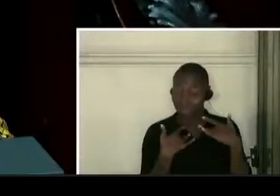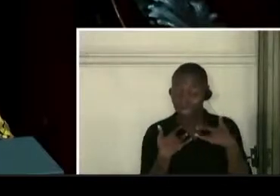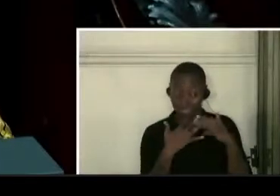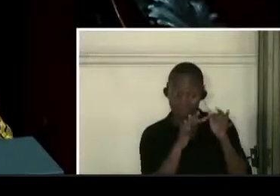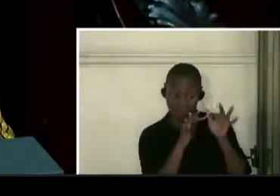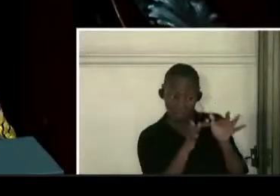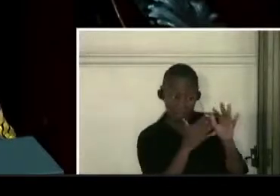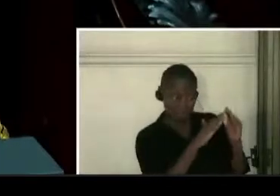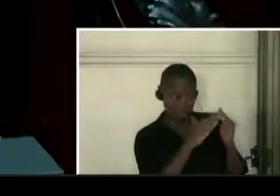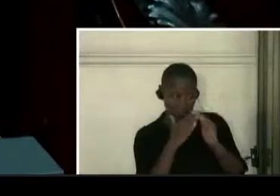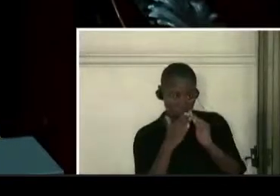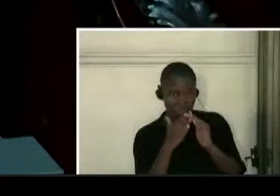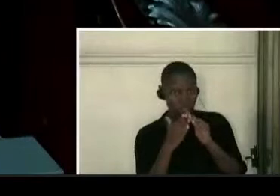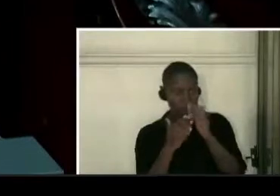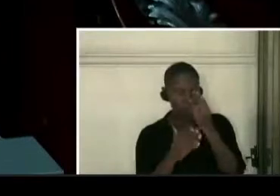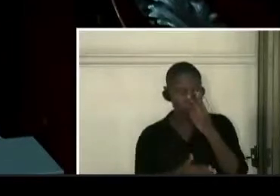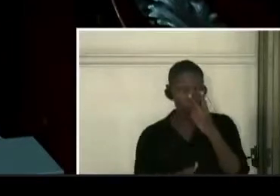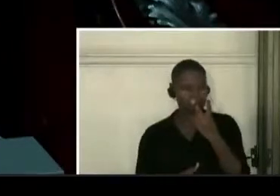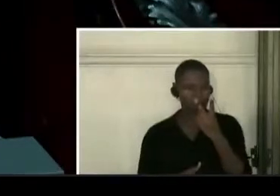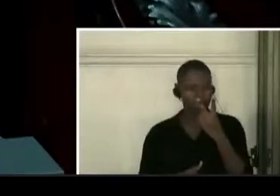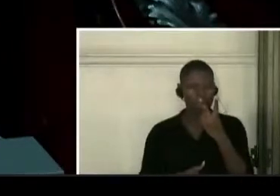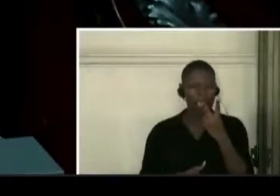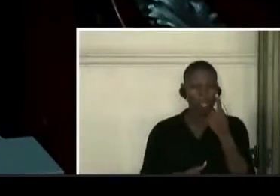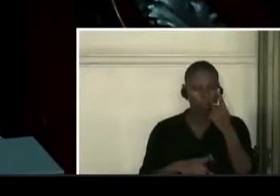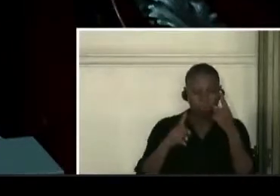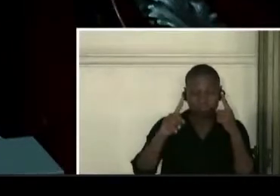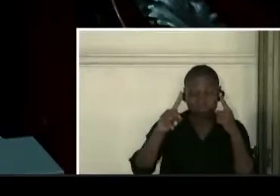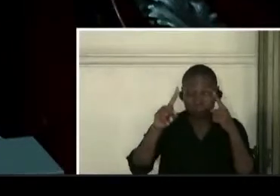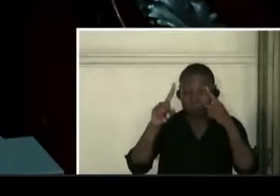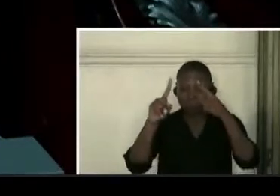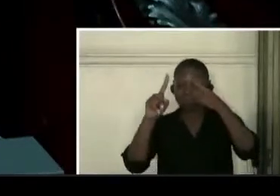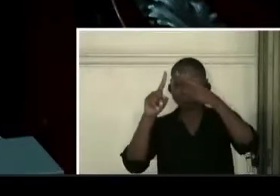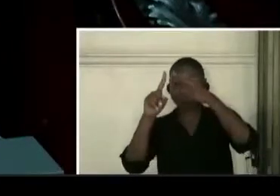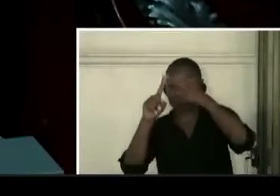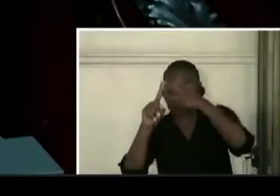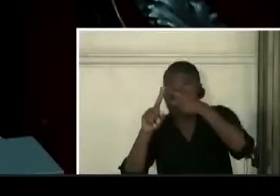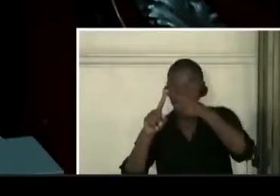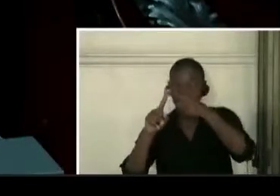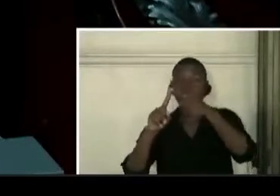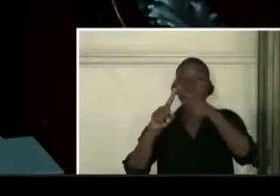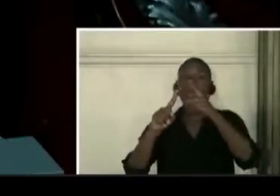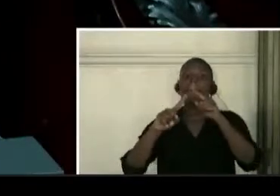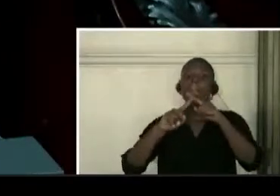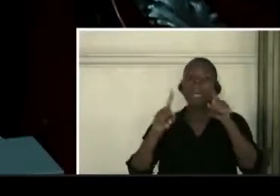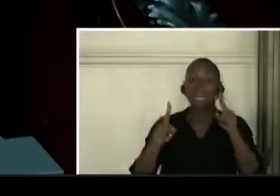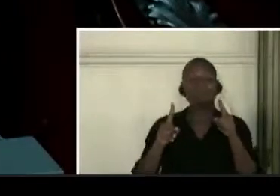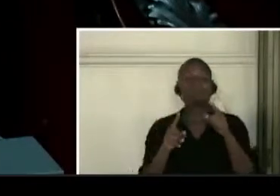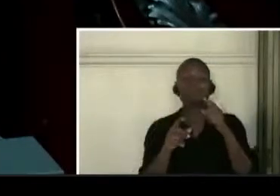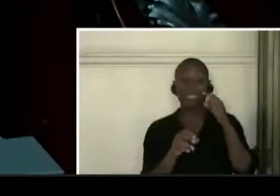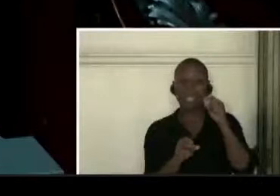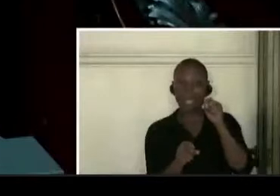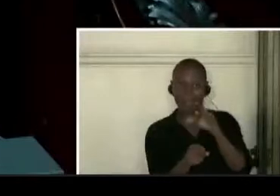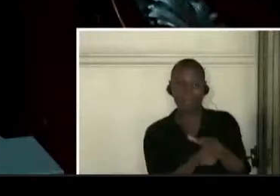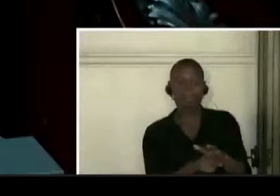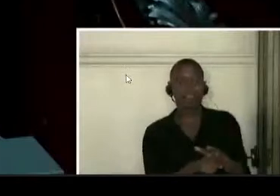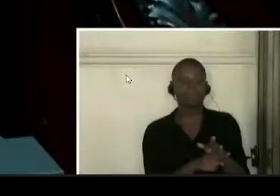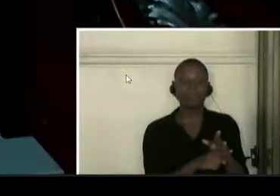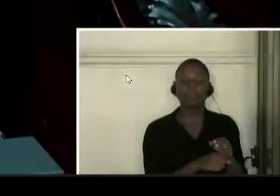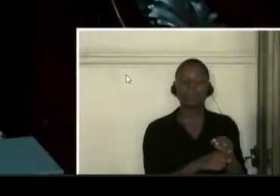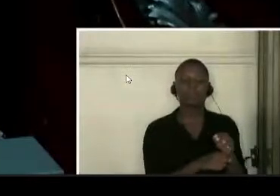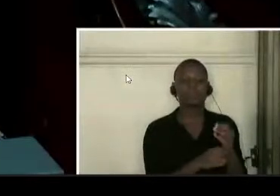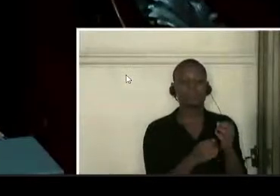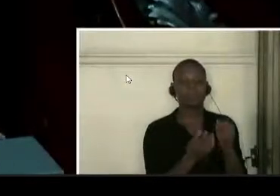ekade belibona kude ikhanana sebezofika kulo maduze. Angiphawule futhi nange